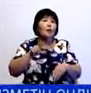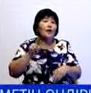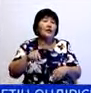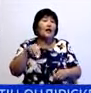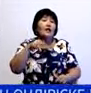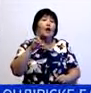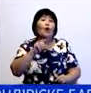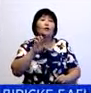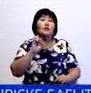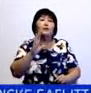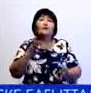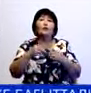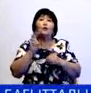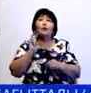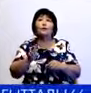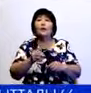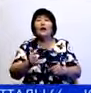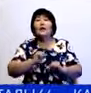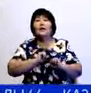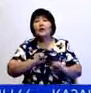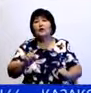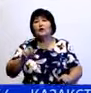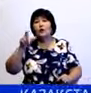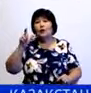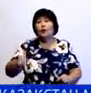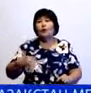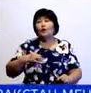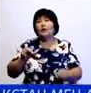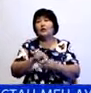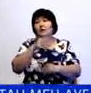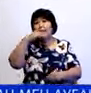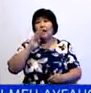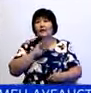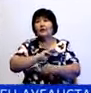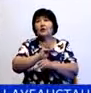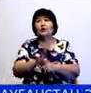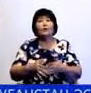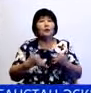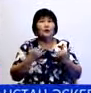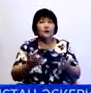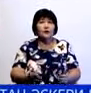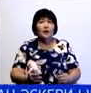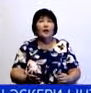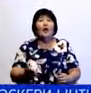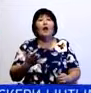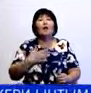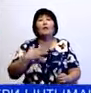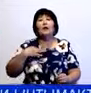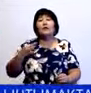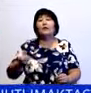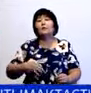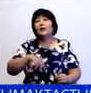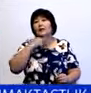Талғат Қозыбаевтың отбасына барып, ержүрек ұлды тәрбиелеген ата-анасына құрмет көрсетті. Мен баламды